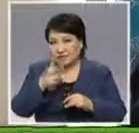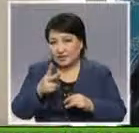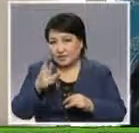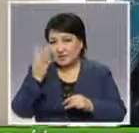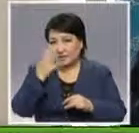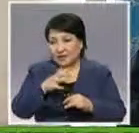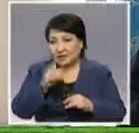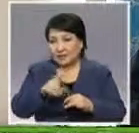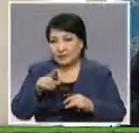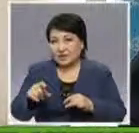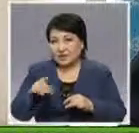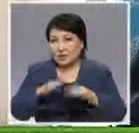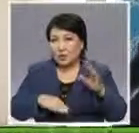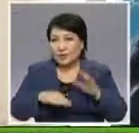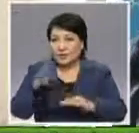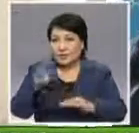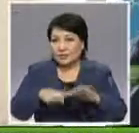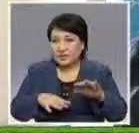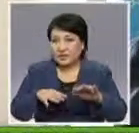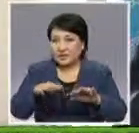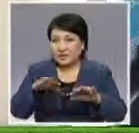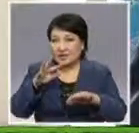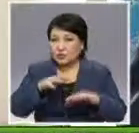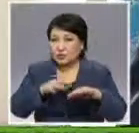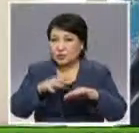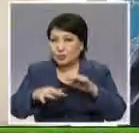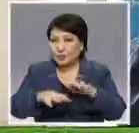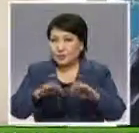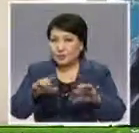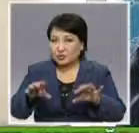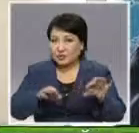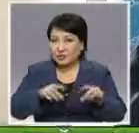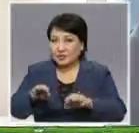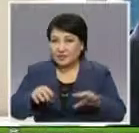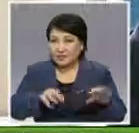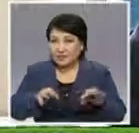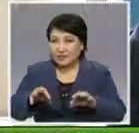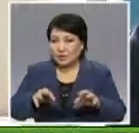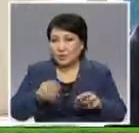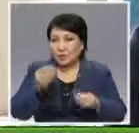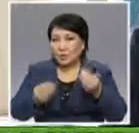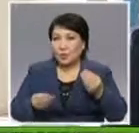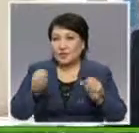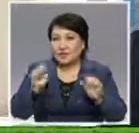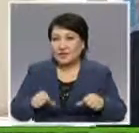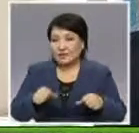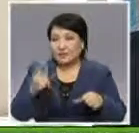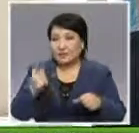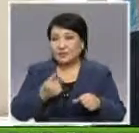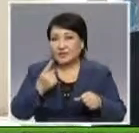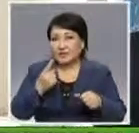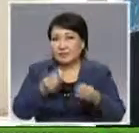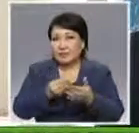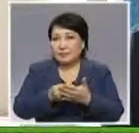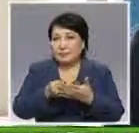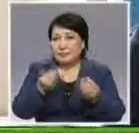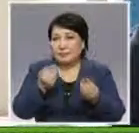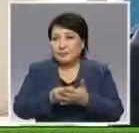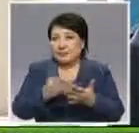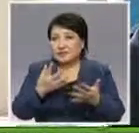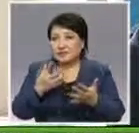шүпать етіп, қолдарымен көріп, ойнай алады. Дойбының бағасы қазір 4,5 мыңнан сатып